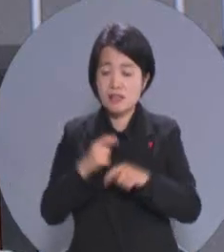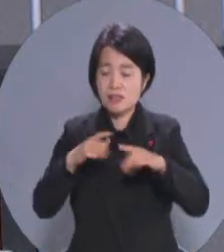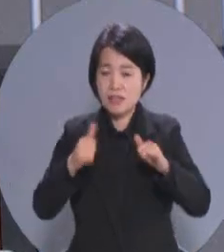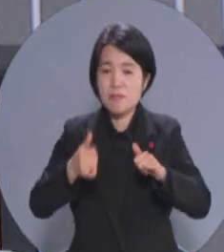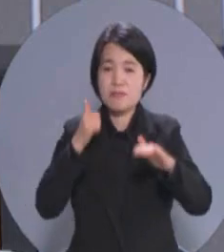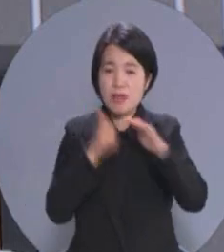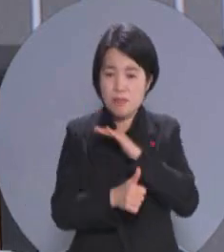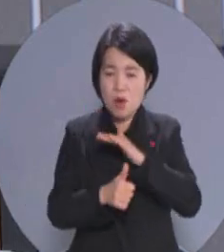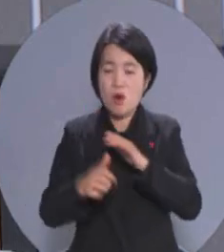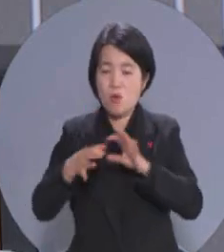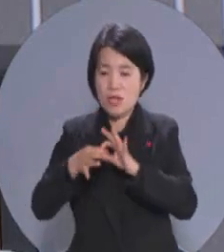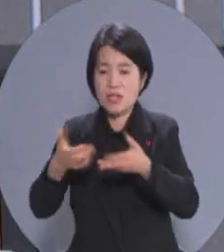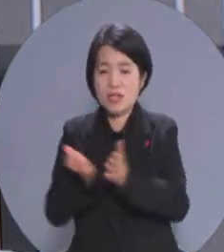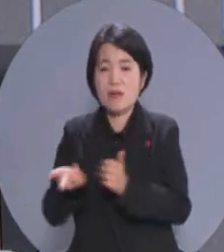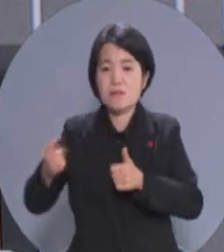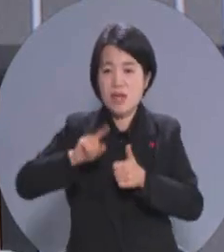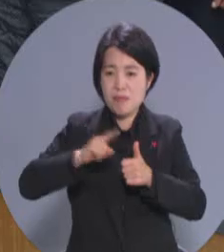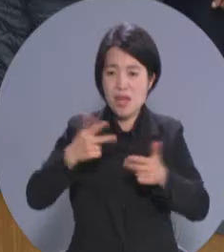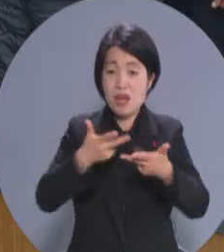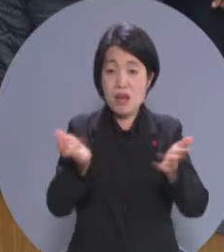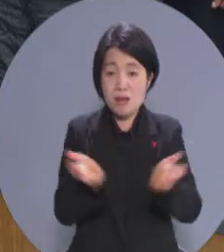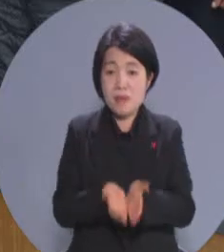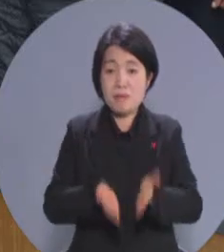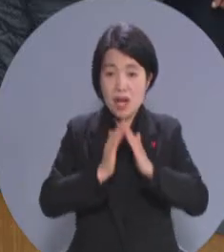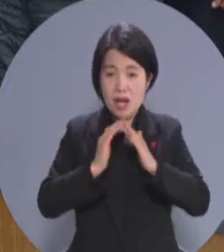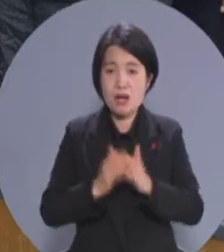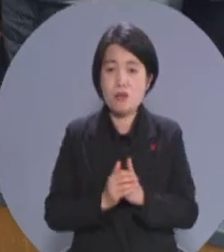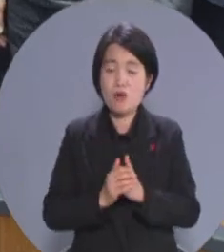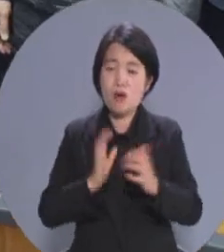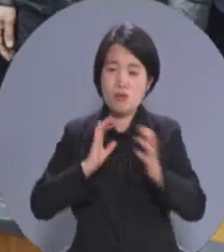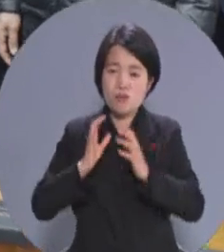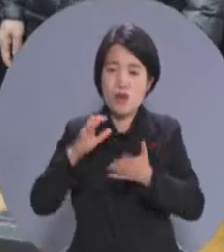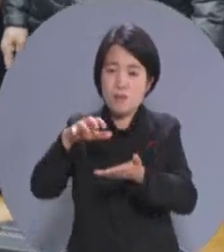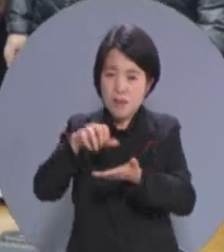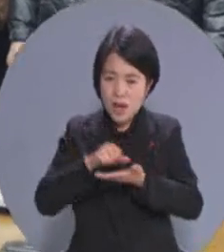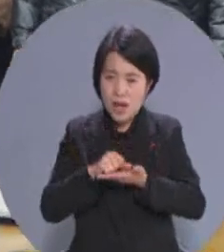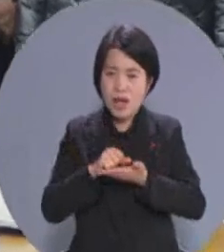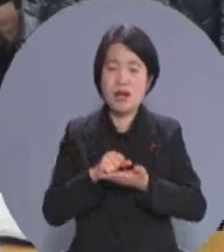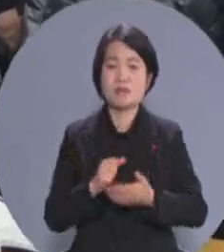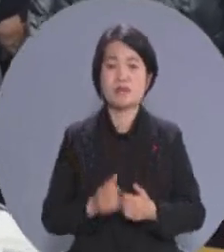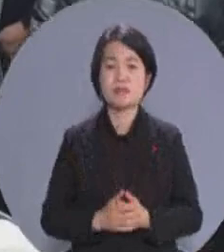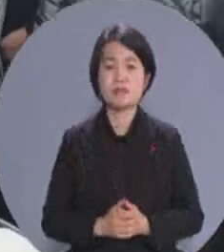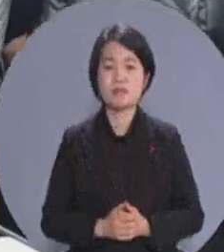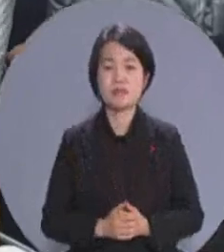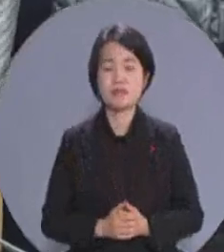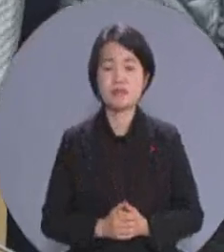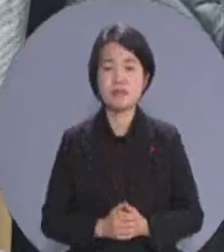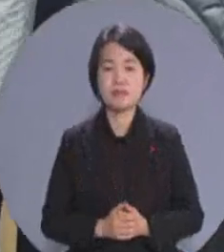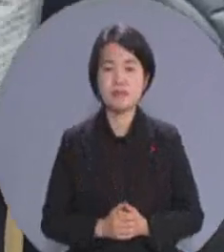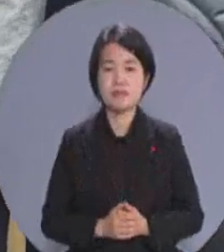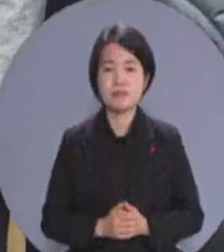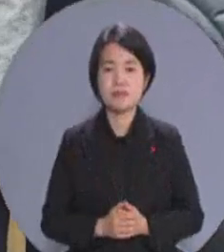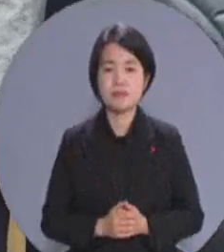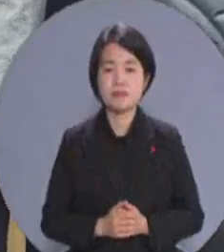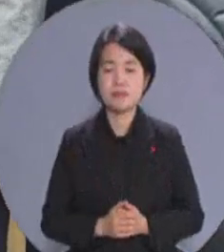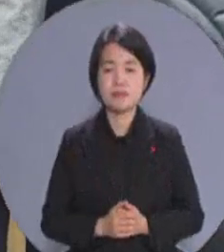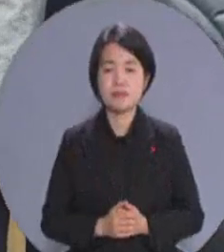관계기관이 참여한 협의를 하고 의견 수렴에 나섰습니다 MBC 뉴스